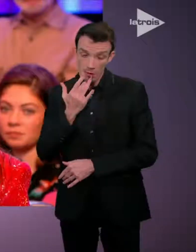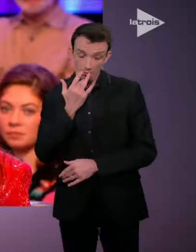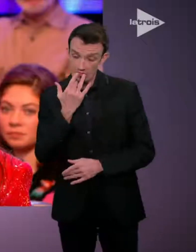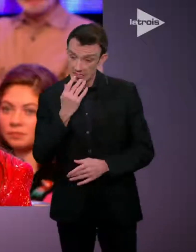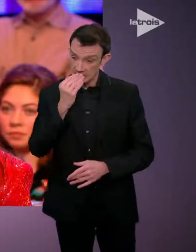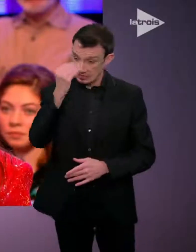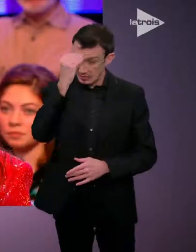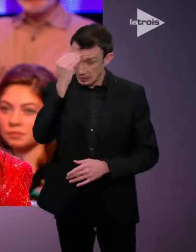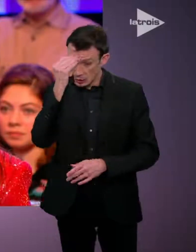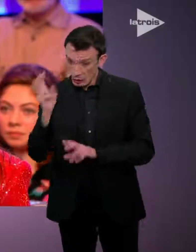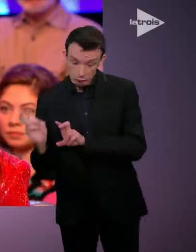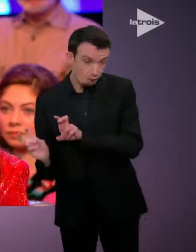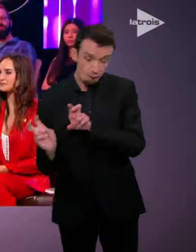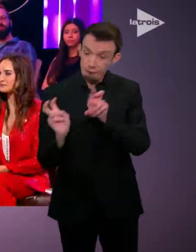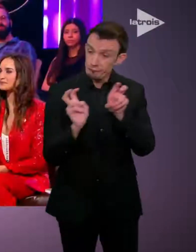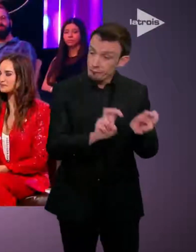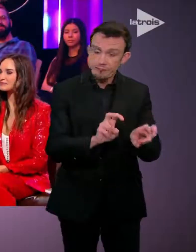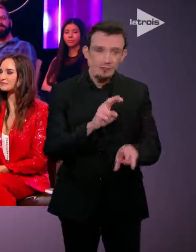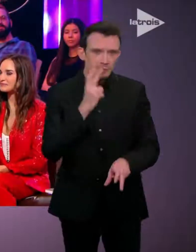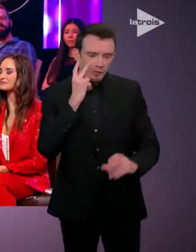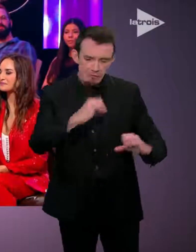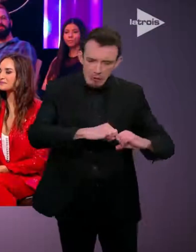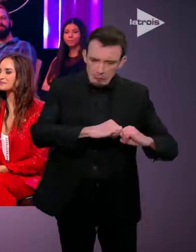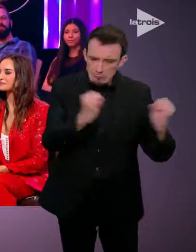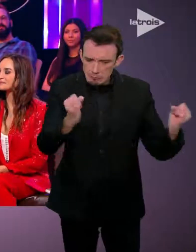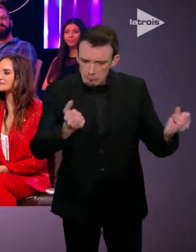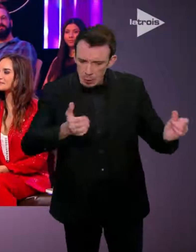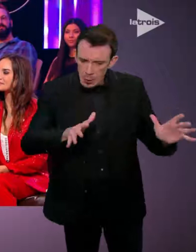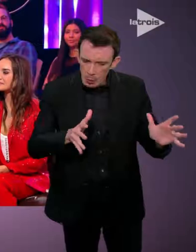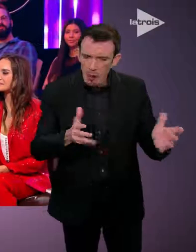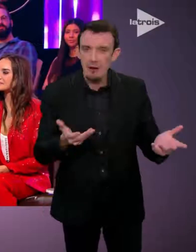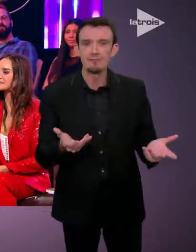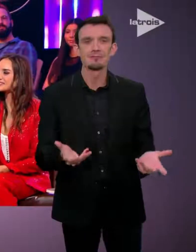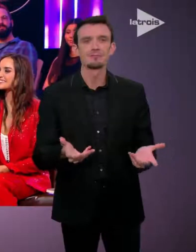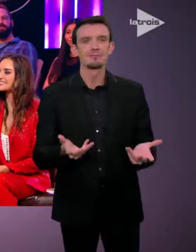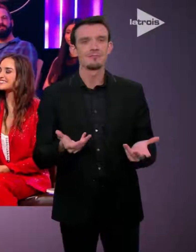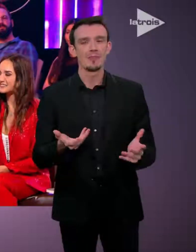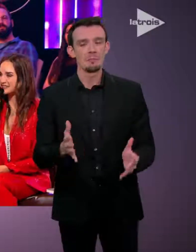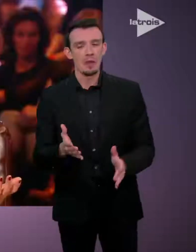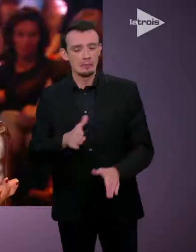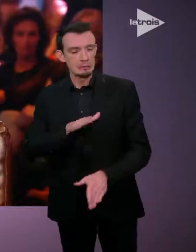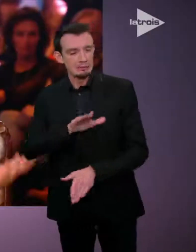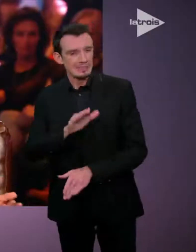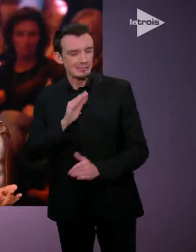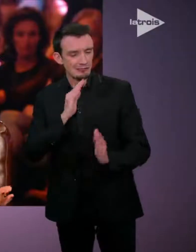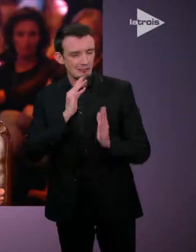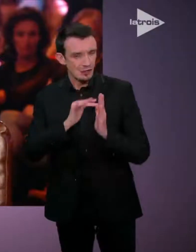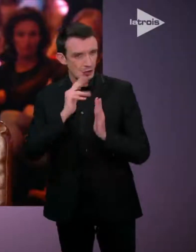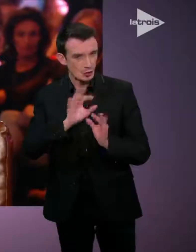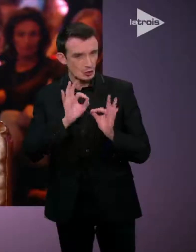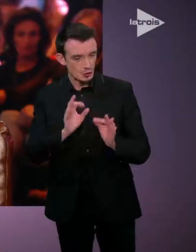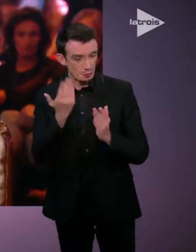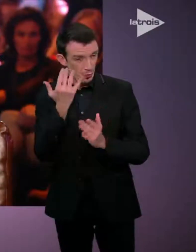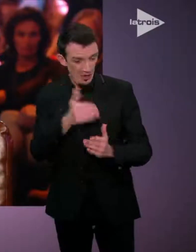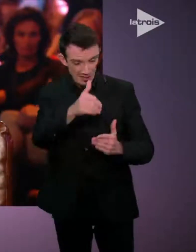Namur, et de voir un peu comment se passait ce projet, mais sous l'angle de la chanson. Puisqu'il y a une chorale à l'Institut